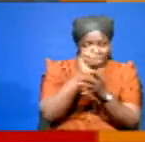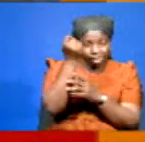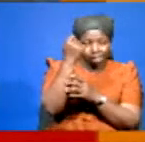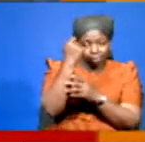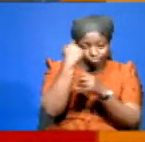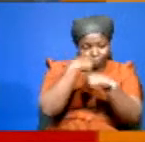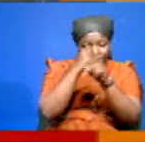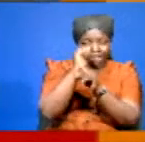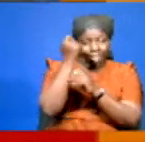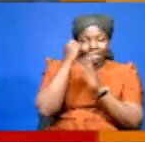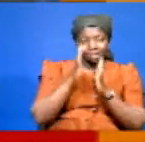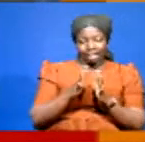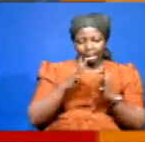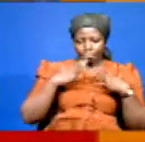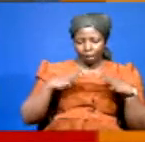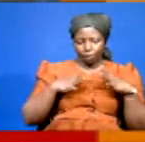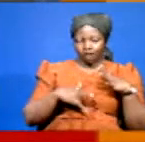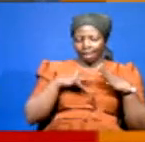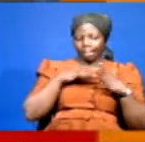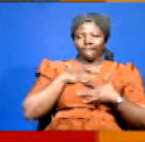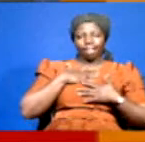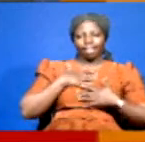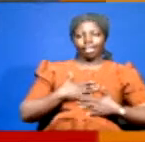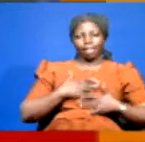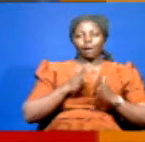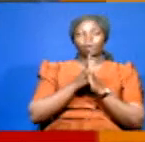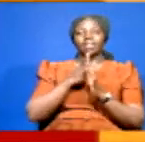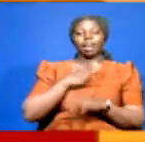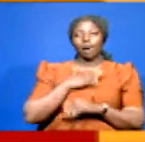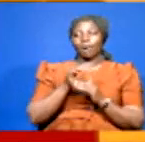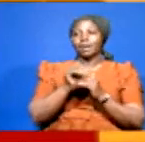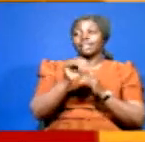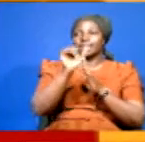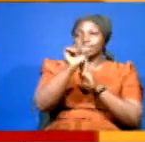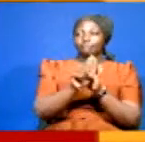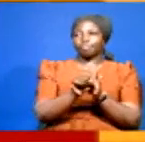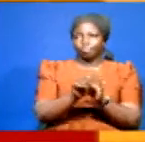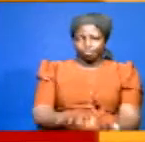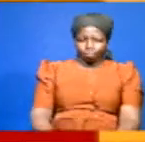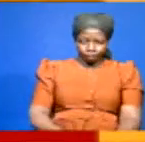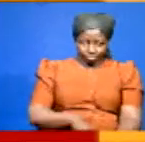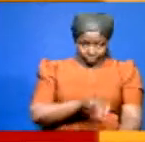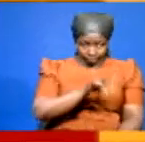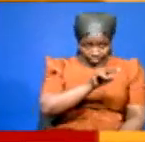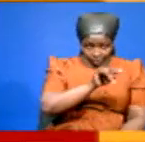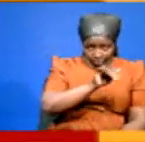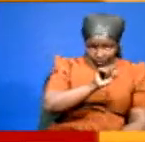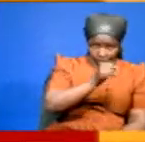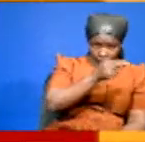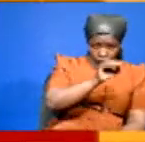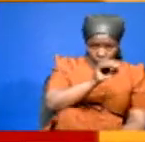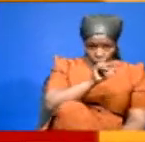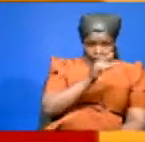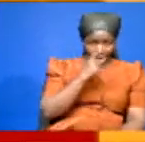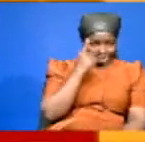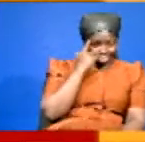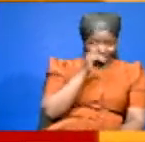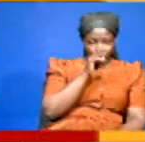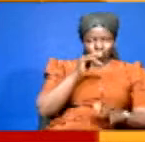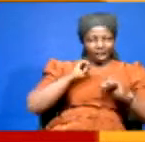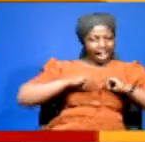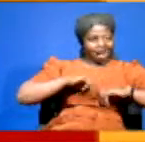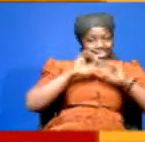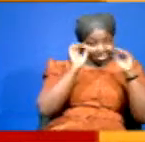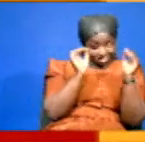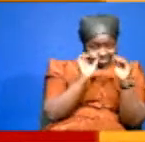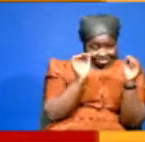na uongozi wetu. Nation, sijui ikiwa hasioni kana kwamba unakubaliana naye, lakini kauli yako manake wewe unawakilisha UDA